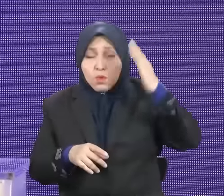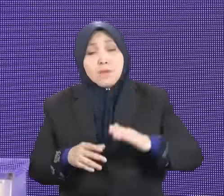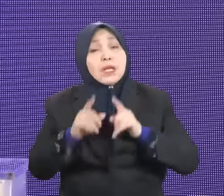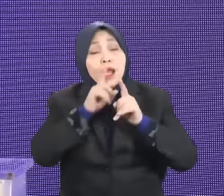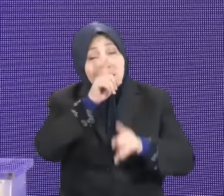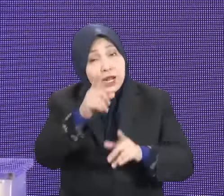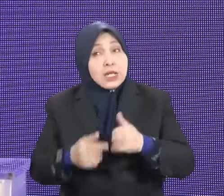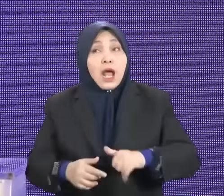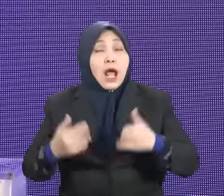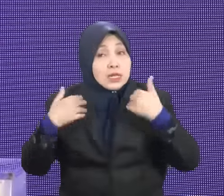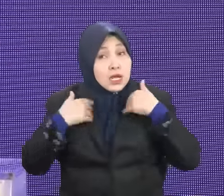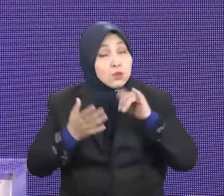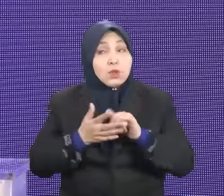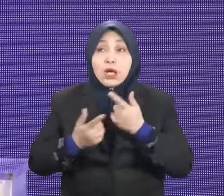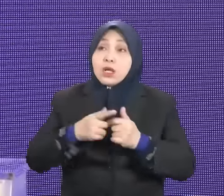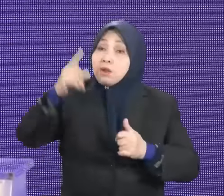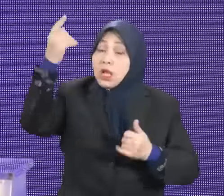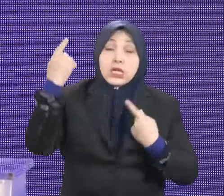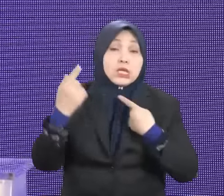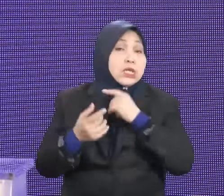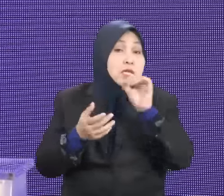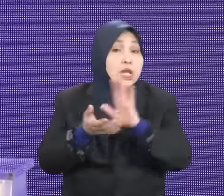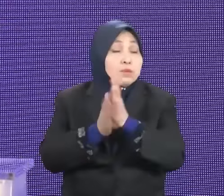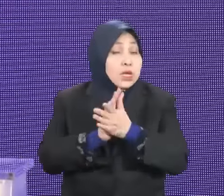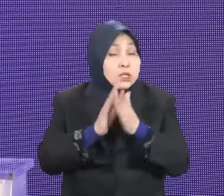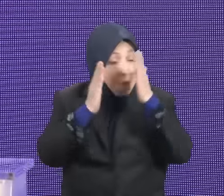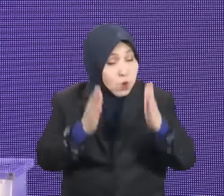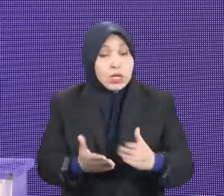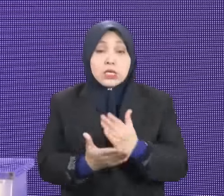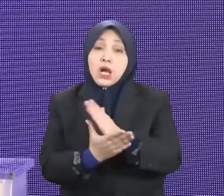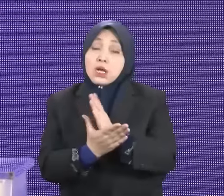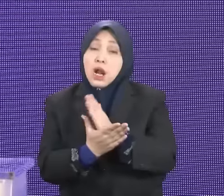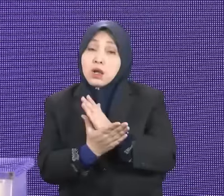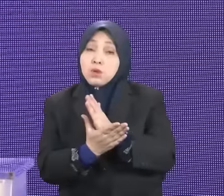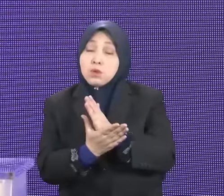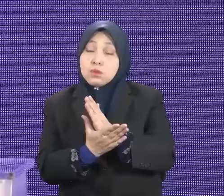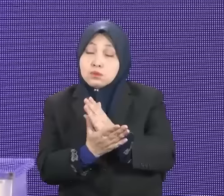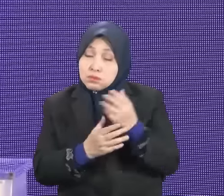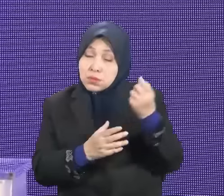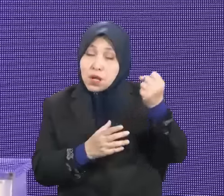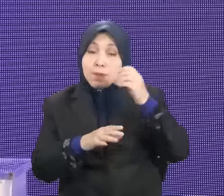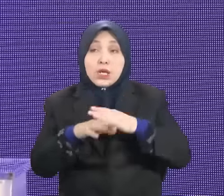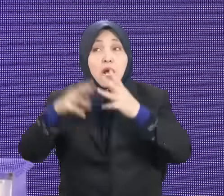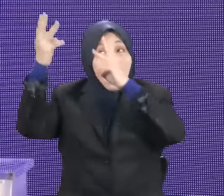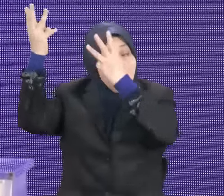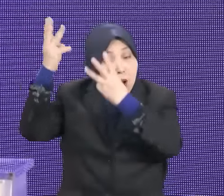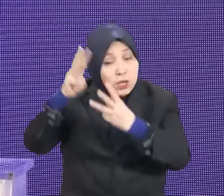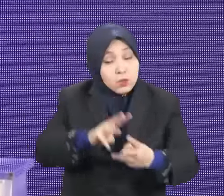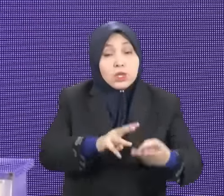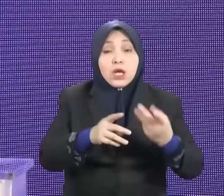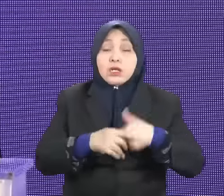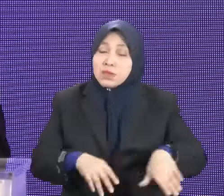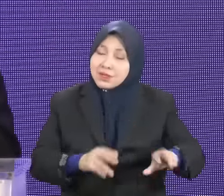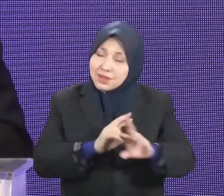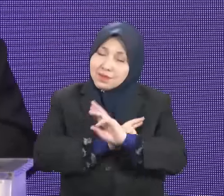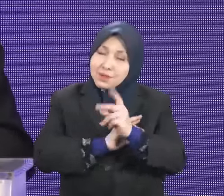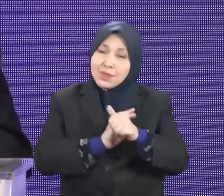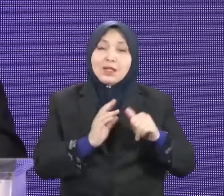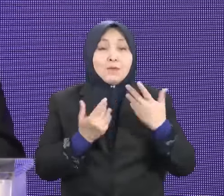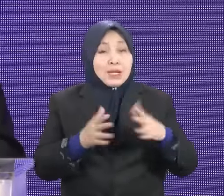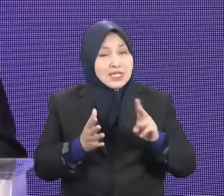daripada Tuhan dan kita tidak menjadi orang yang ragu berpegang kepada Wahyu daripada Tuhan ini kita bahas kembali